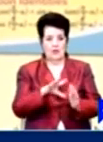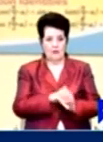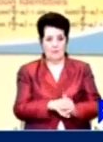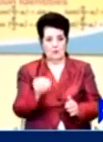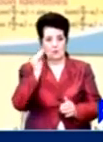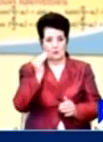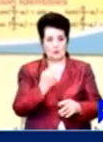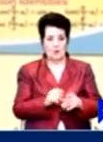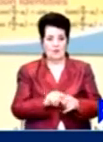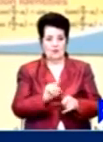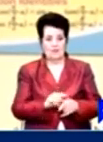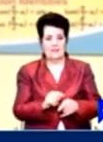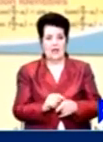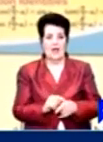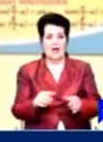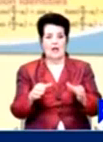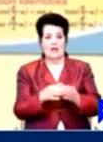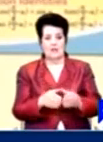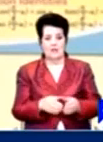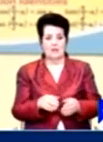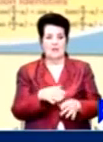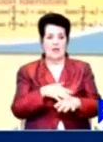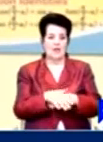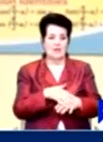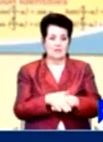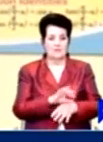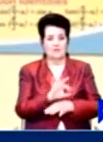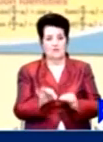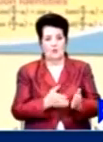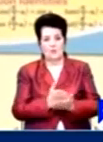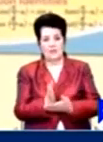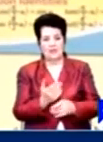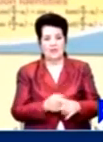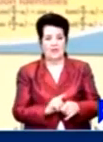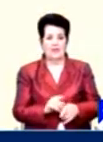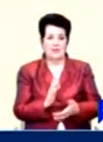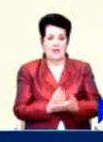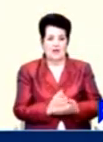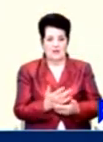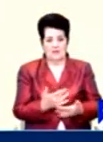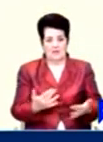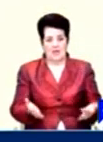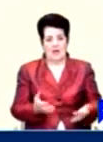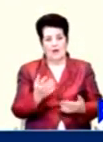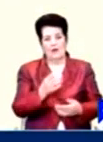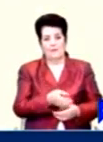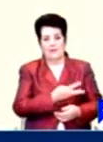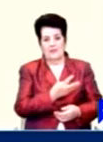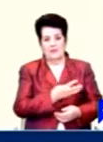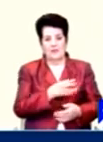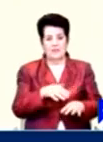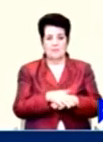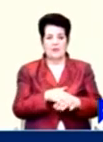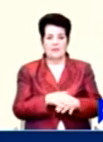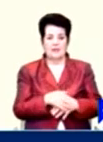din această categorie, să știm, o problemă de algebră, una de geometrie, ca să-mi ridic nivelul. Pasionat de matematică este